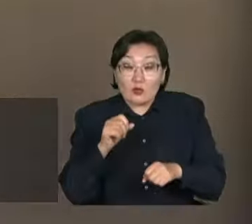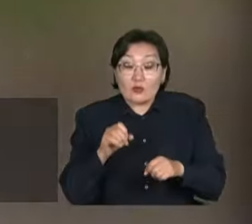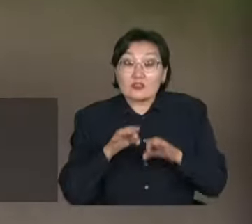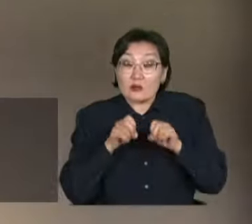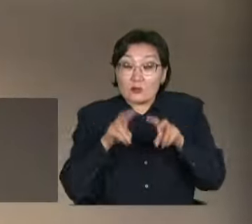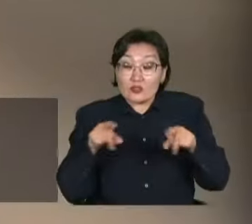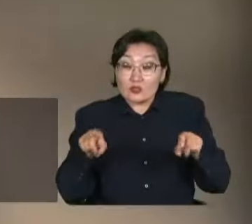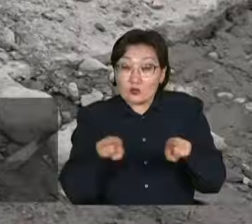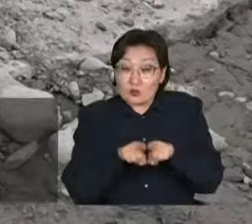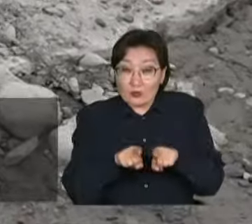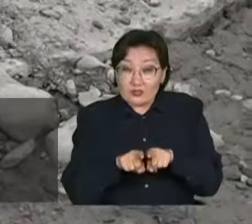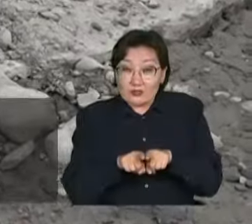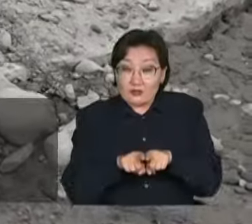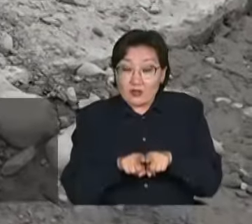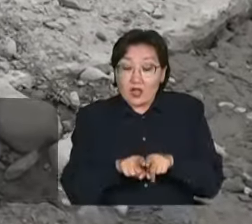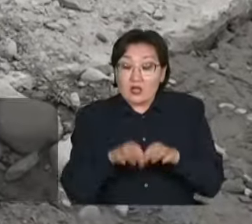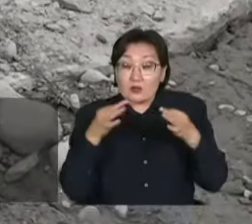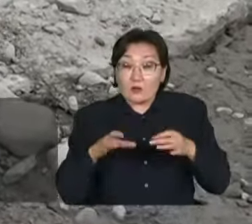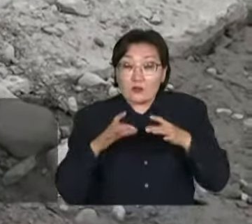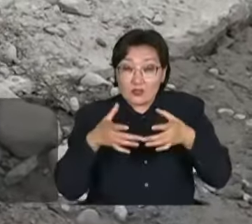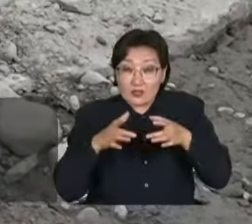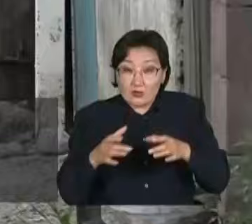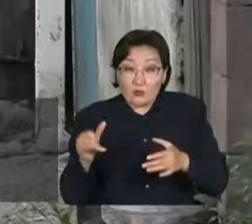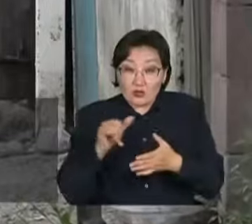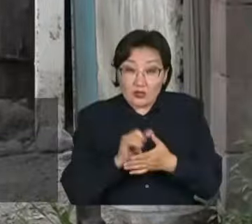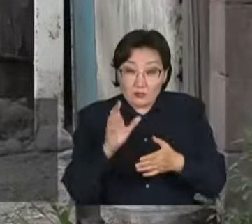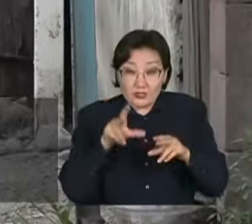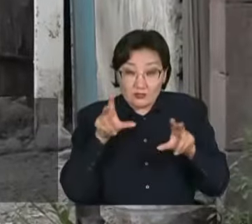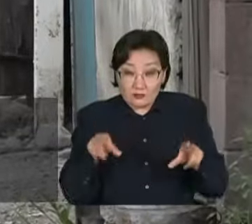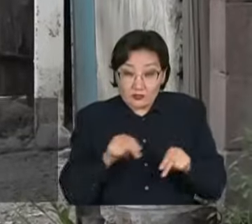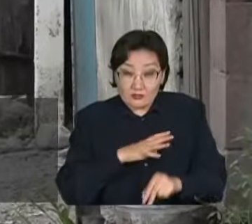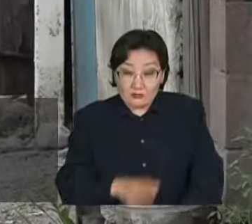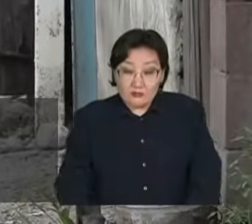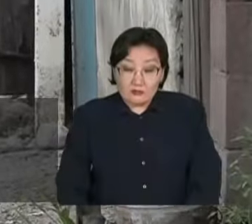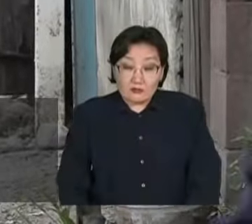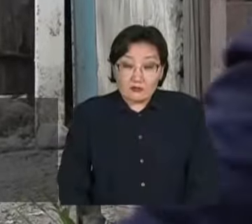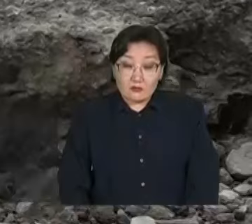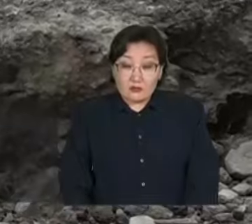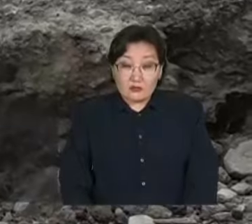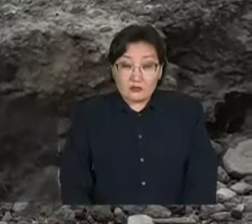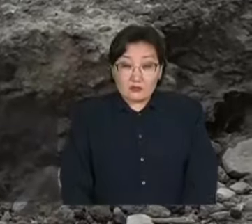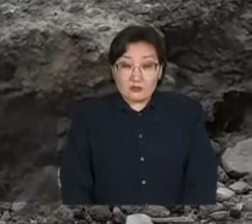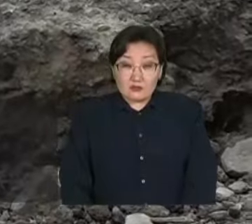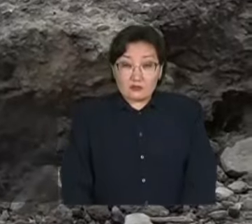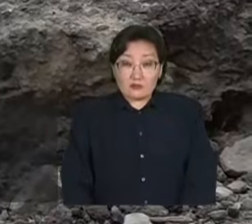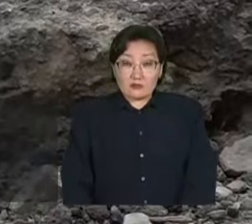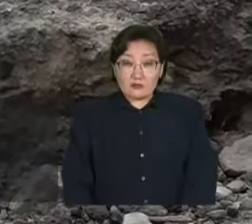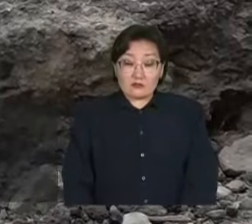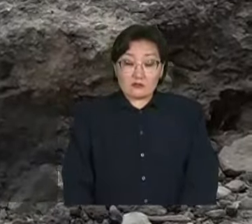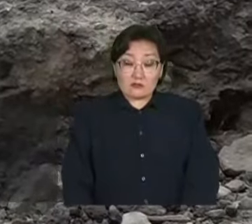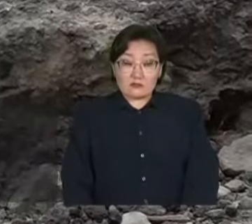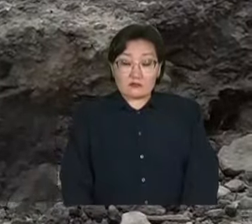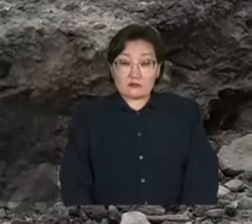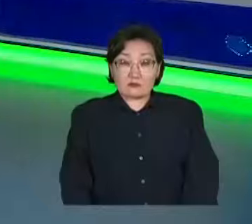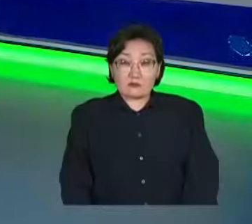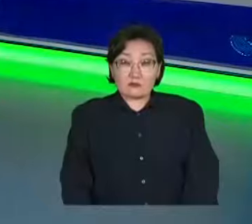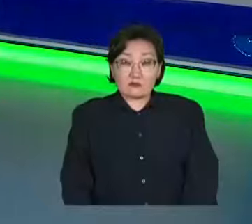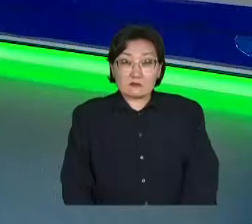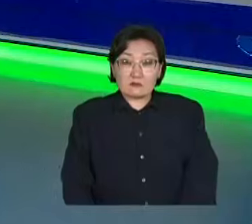ықшамауданды толық тексеріп, ашық қалған құдықтарға қақпақтар орнатамыз деп сендірді. Бауыржан Жақсымбет, Хангелді Ахметханов, Алматы телеарнасы.